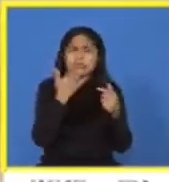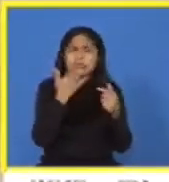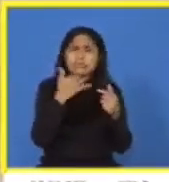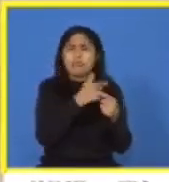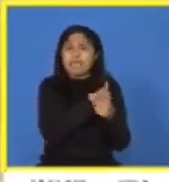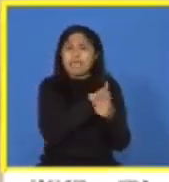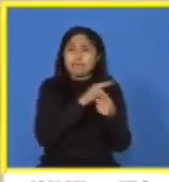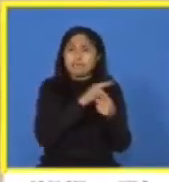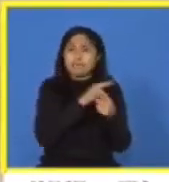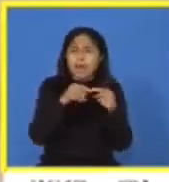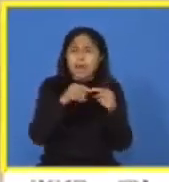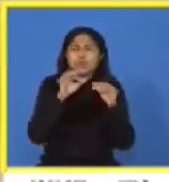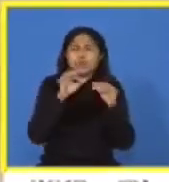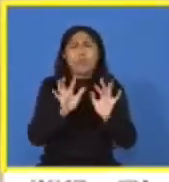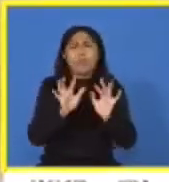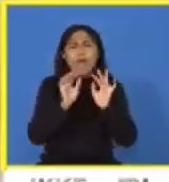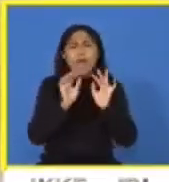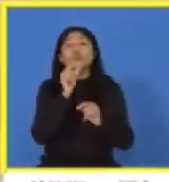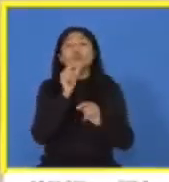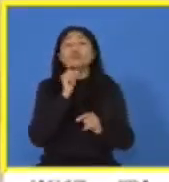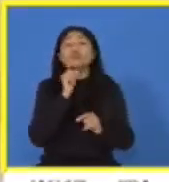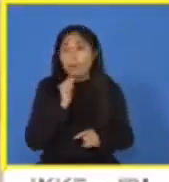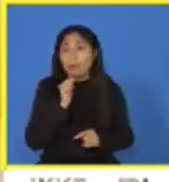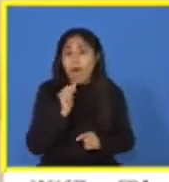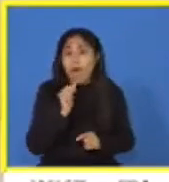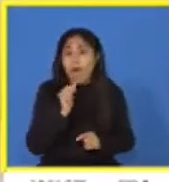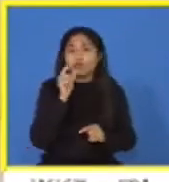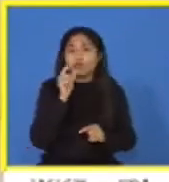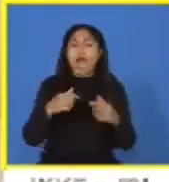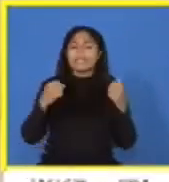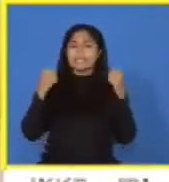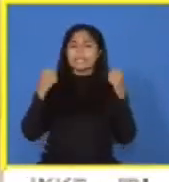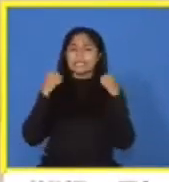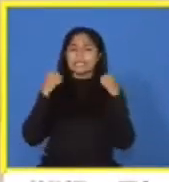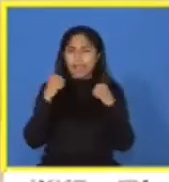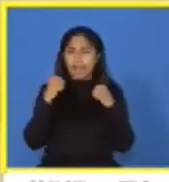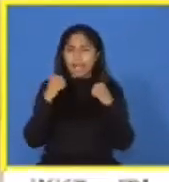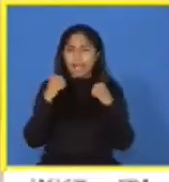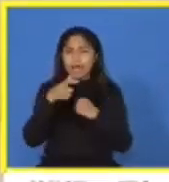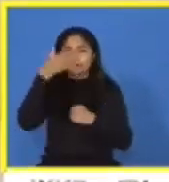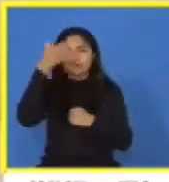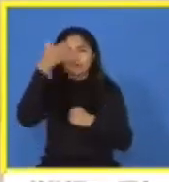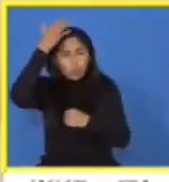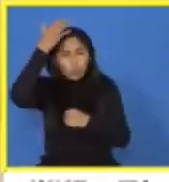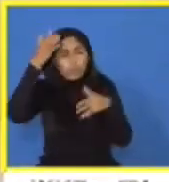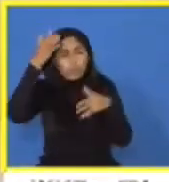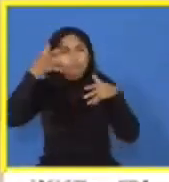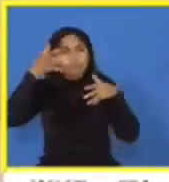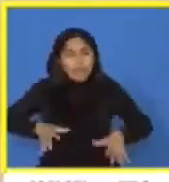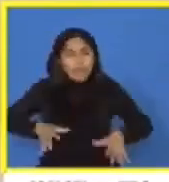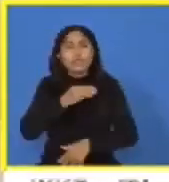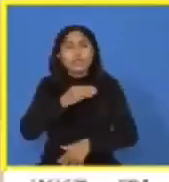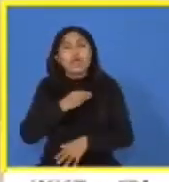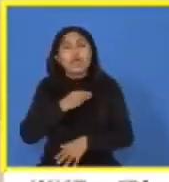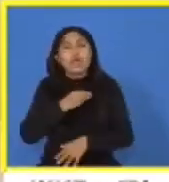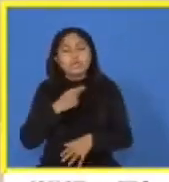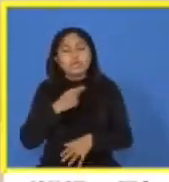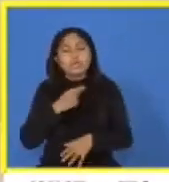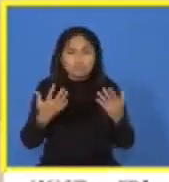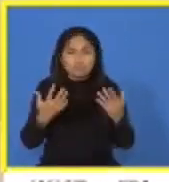dengan kesadaran dia melampaui target, karena sampai dengan dari Juni sampai dengan saat ini November atau Desember ini